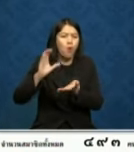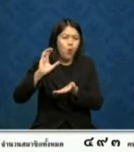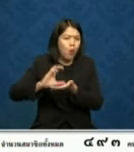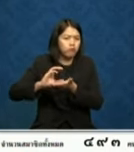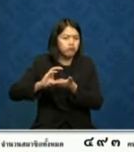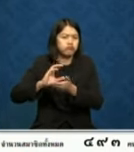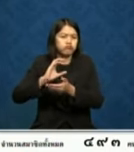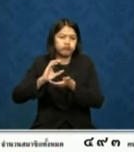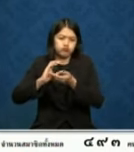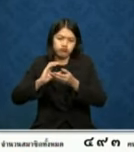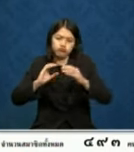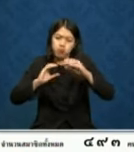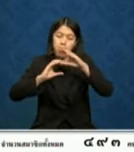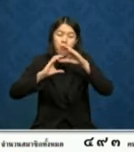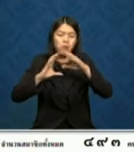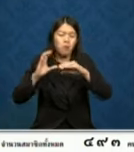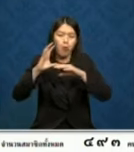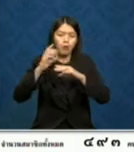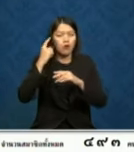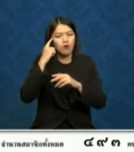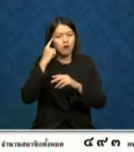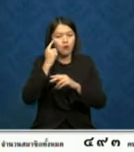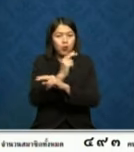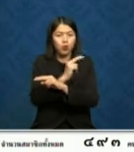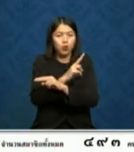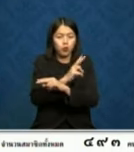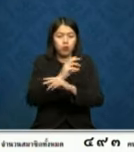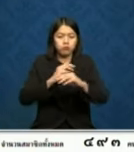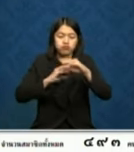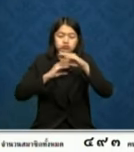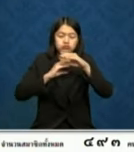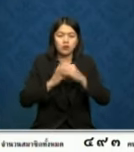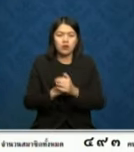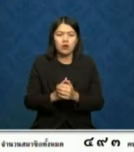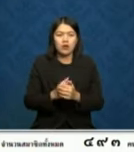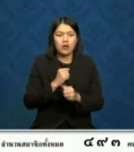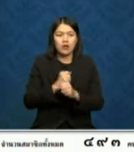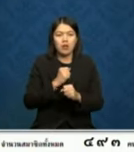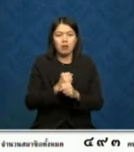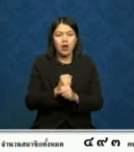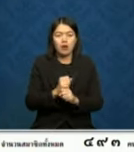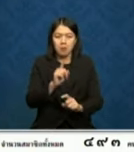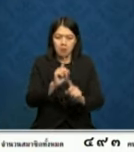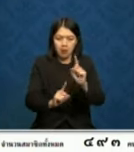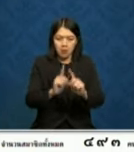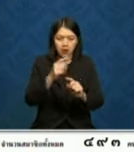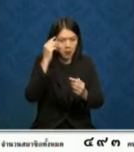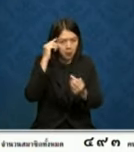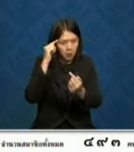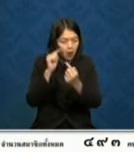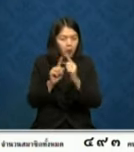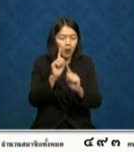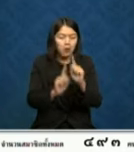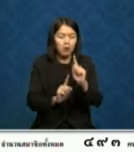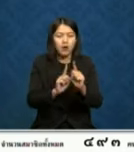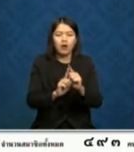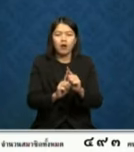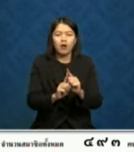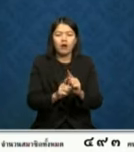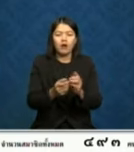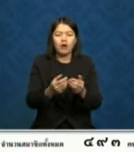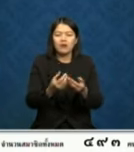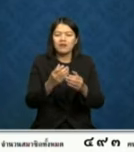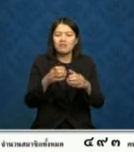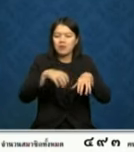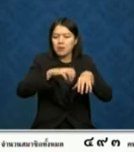เพิ่มของบประมาณมาเพิ่มเกือบเท่าตัวทำงานโดยมีตัวชี้วัดเพื่อทำงานโดยตัวชี้วัดในจำนวนเท่า